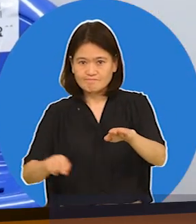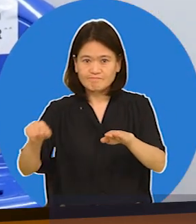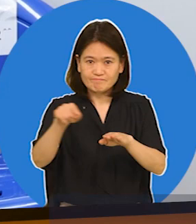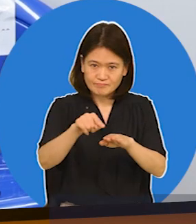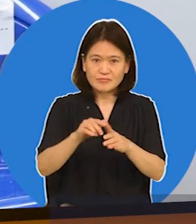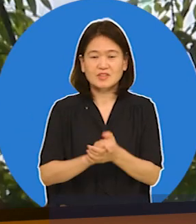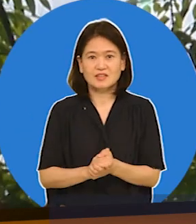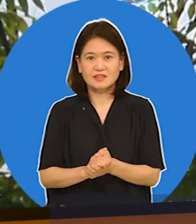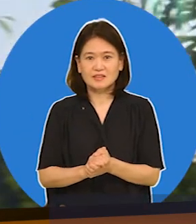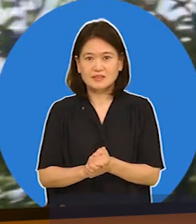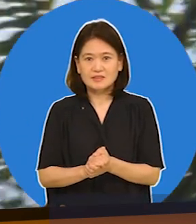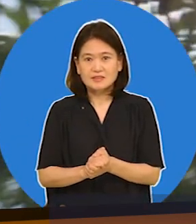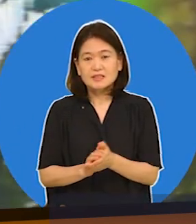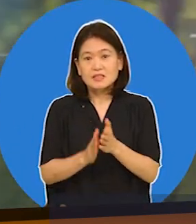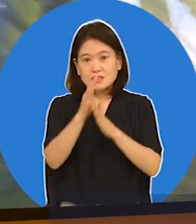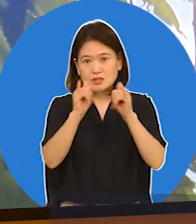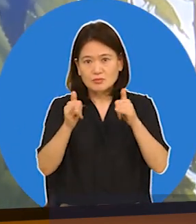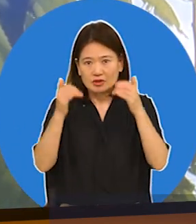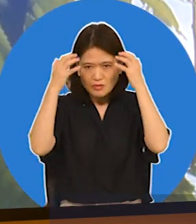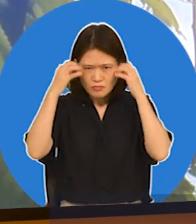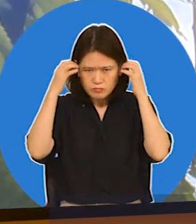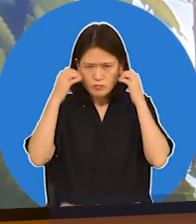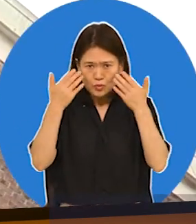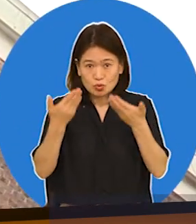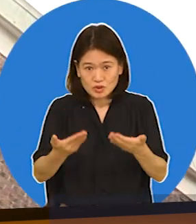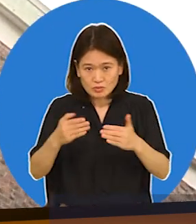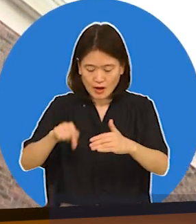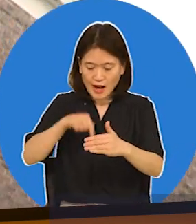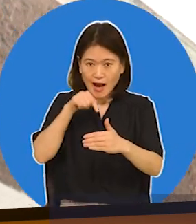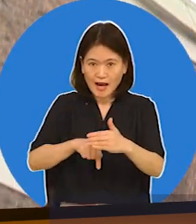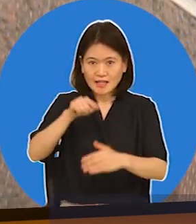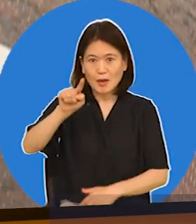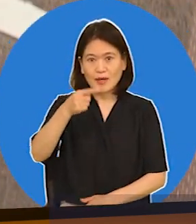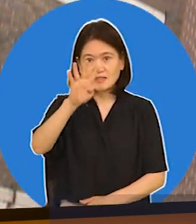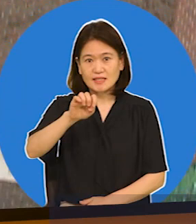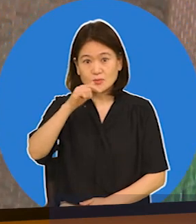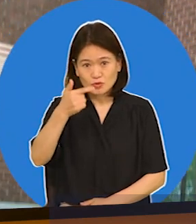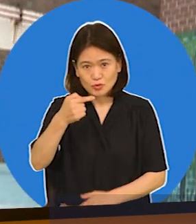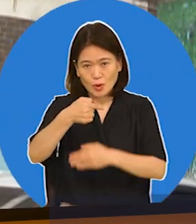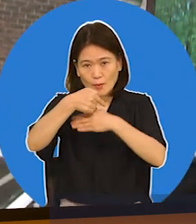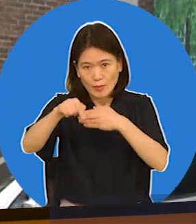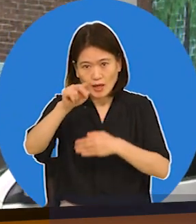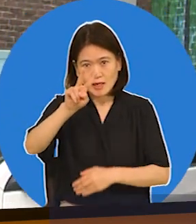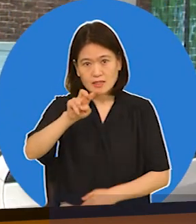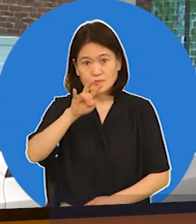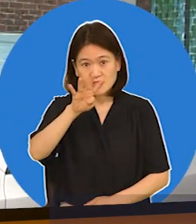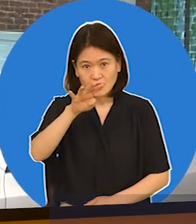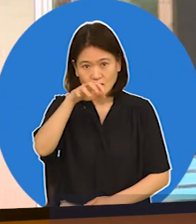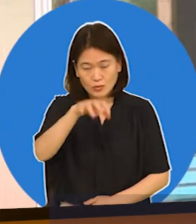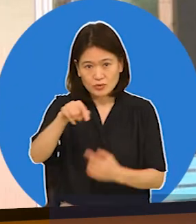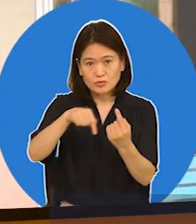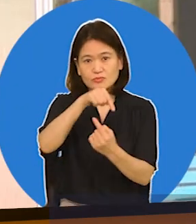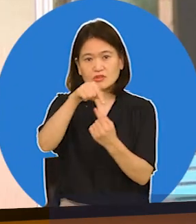나섰는데요 포경 c 시민이 더위를 피해 쉴 수 있도록 실내 무더위 쉼터 146개 수와 야외 무더위